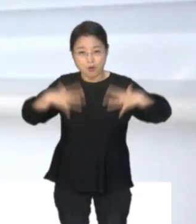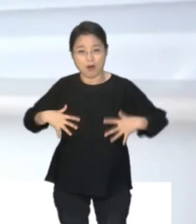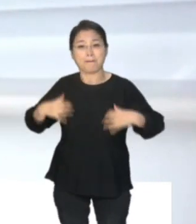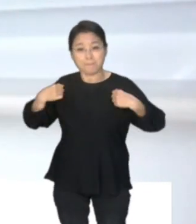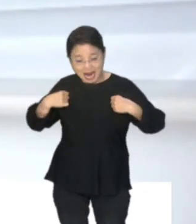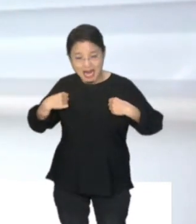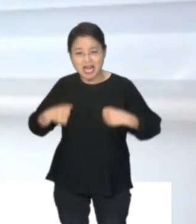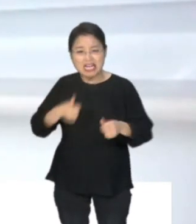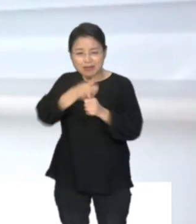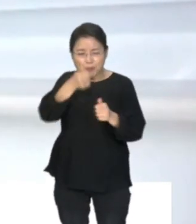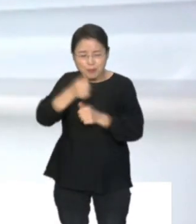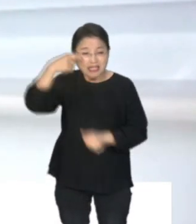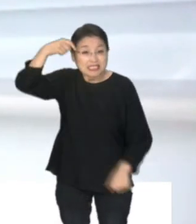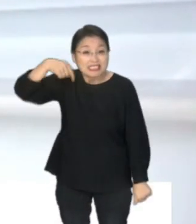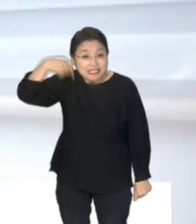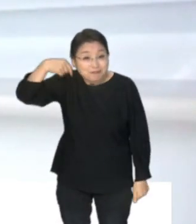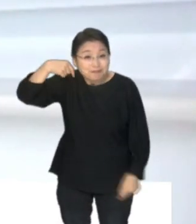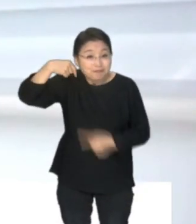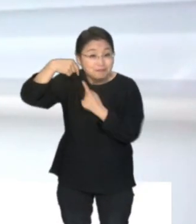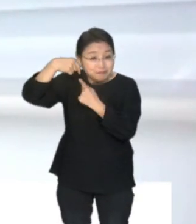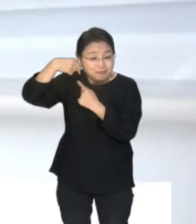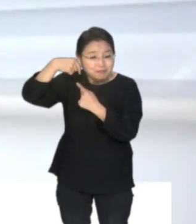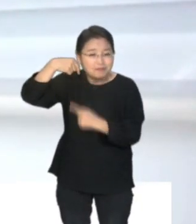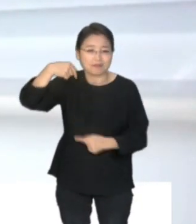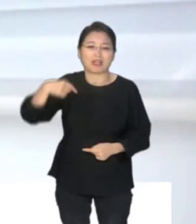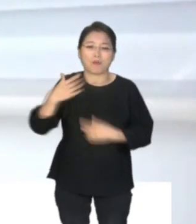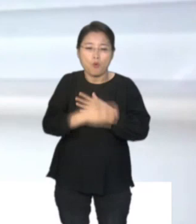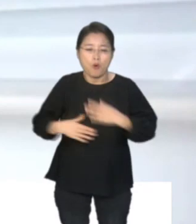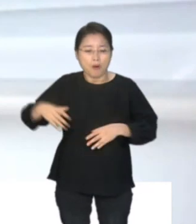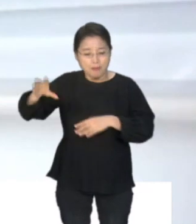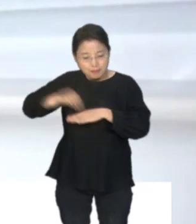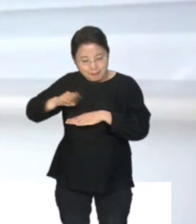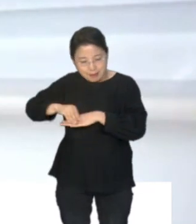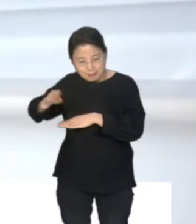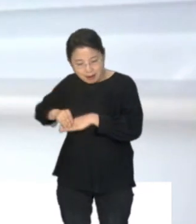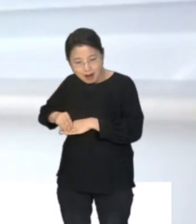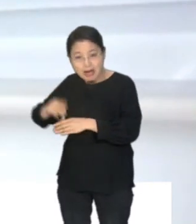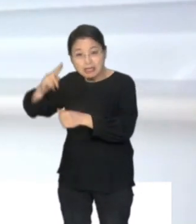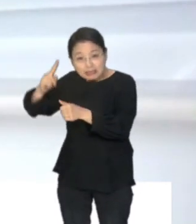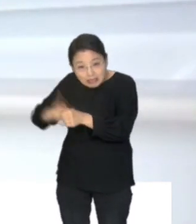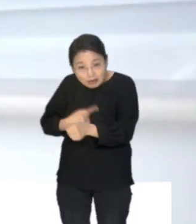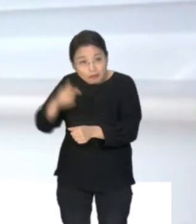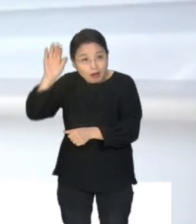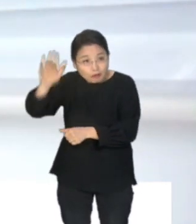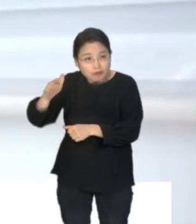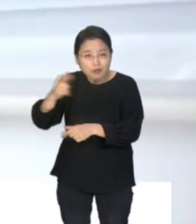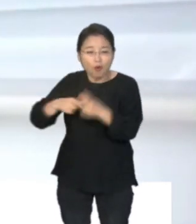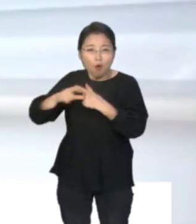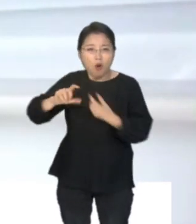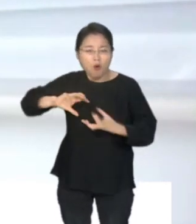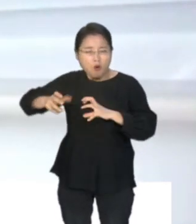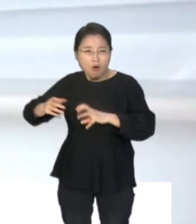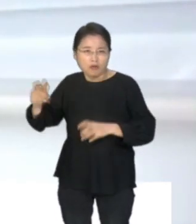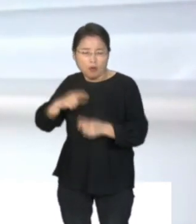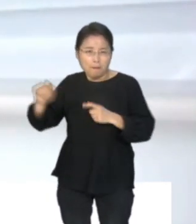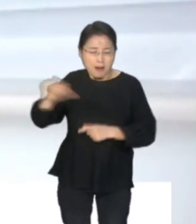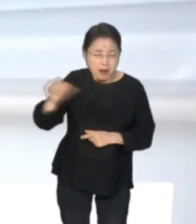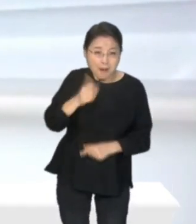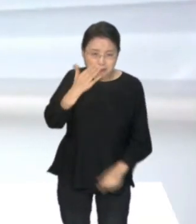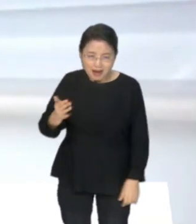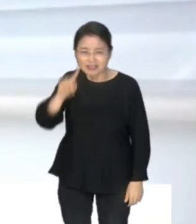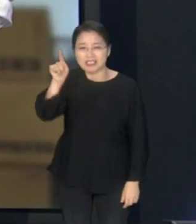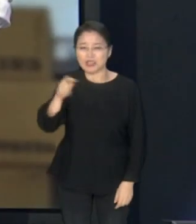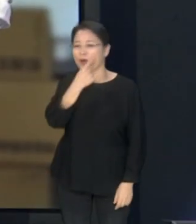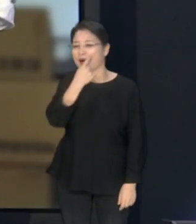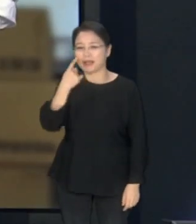통해서 극복된 이러한 느낌이 몸에 체화가 되어서 머슬 메모리 효과가 발생할 수 있는지를 확인해보고자 합니다.